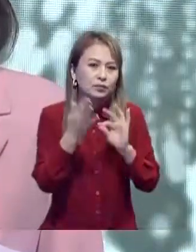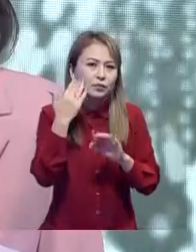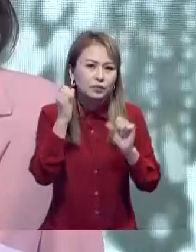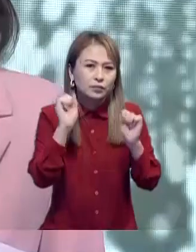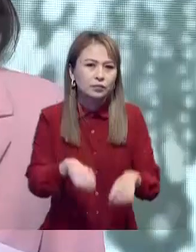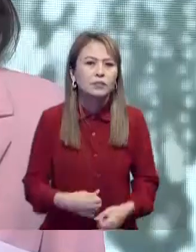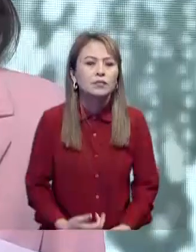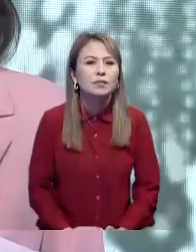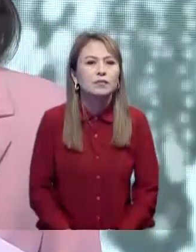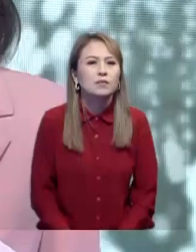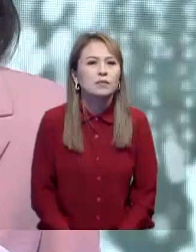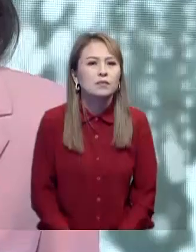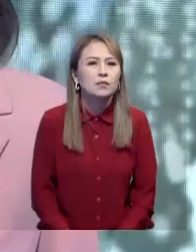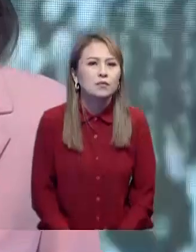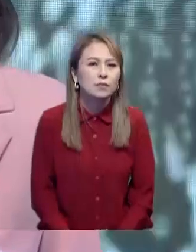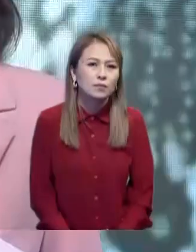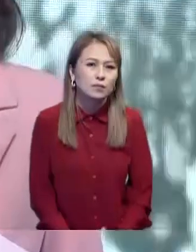оңалтуға мүмкіндік бере ме?